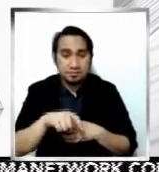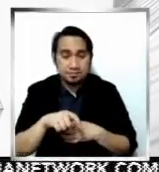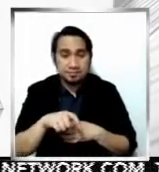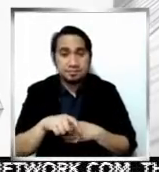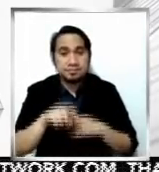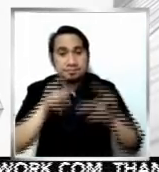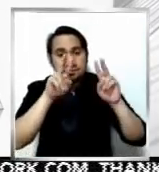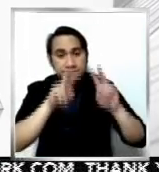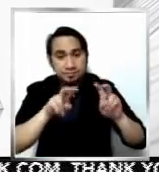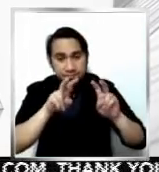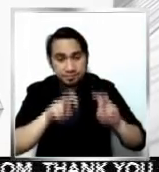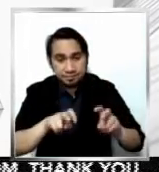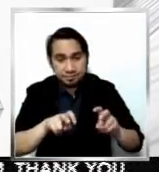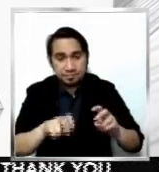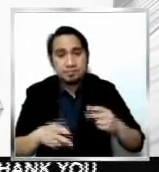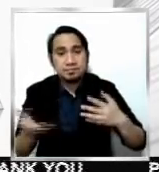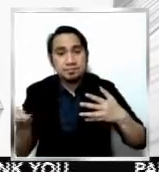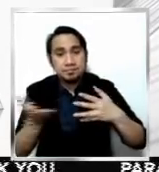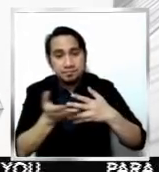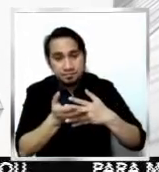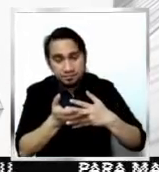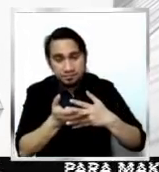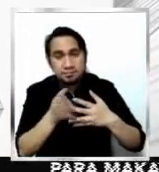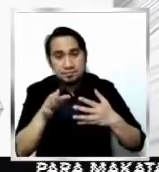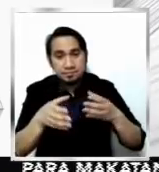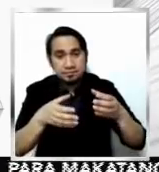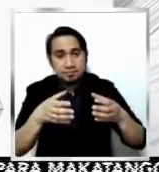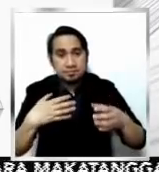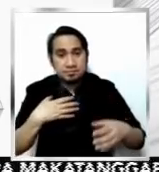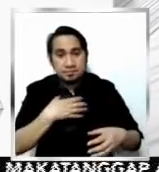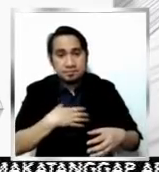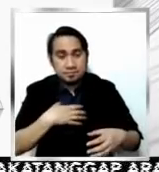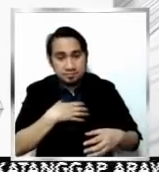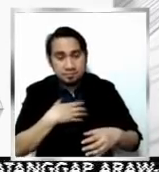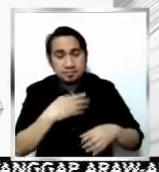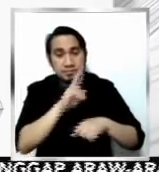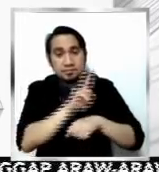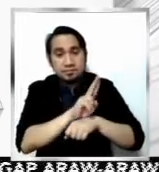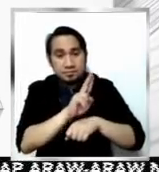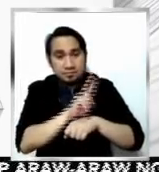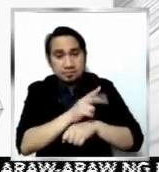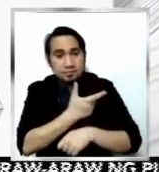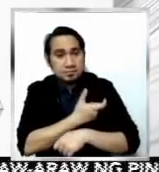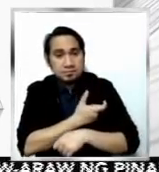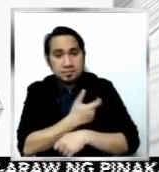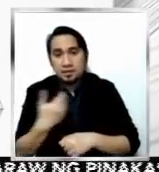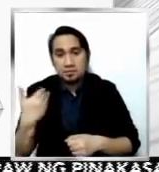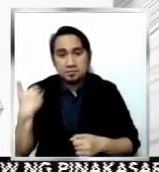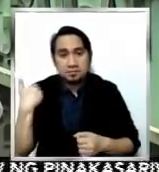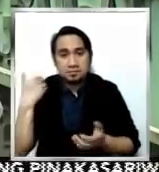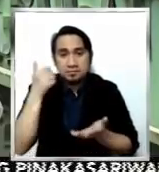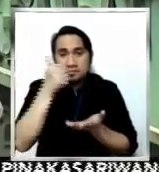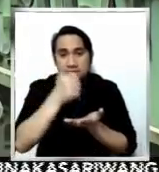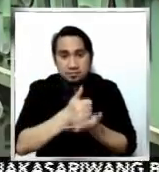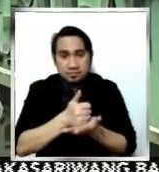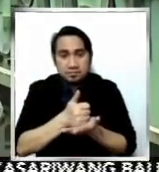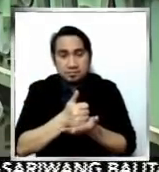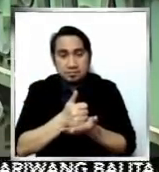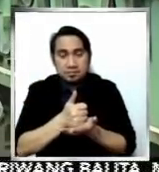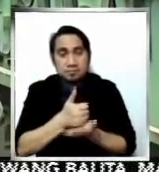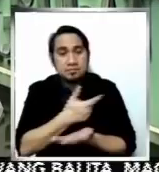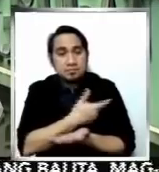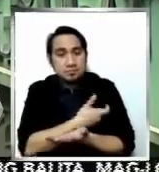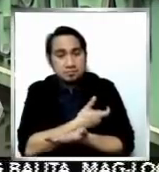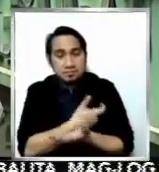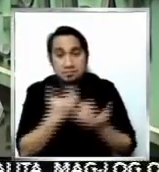at sampahan ng reklamo ng NBI ang mga gumagamit at nagtuturok ng mga hindi aprobadong COVID-19 vaccine. Iniimbestigahan